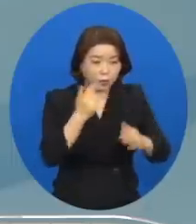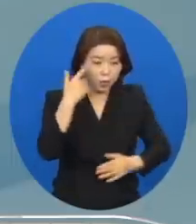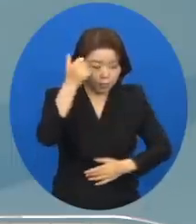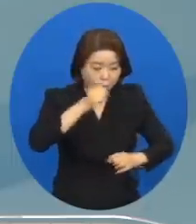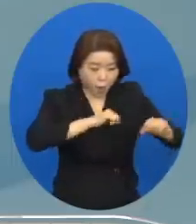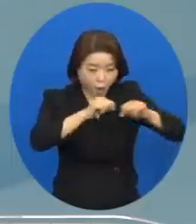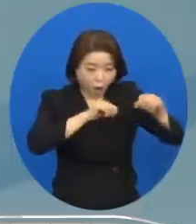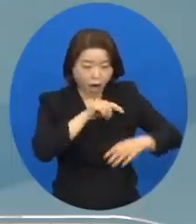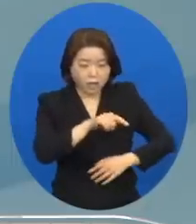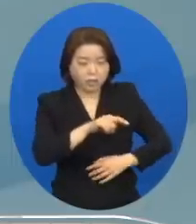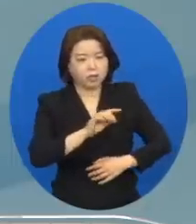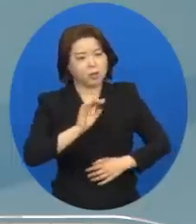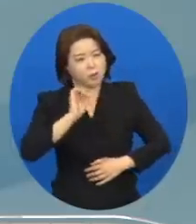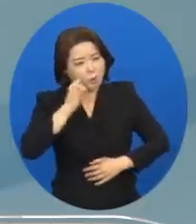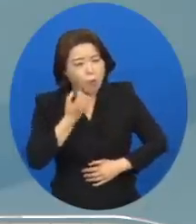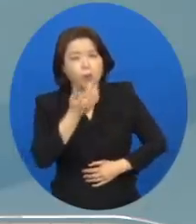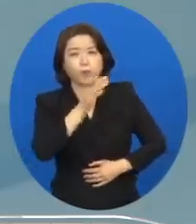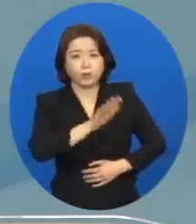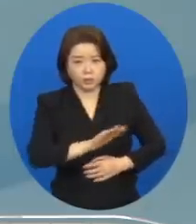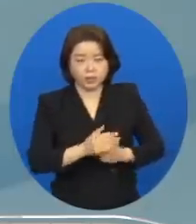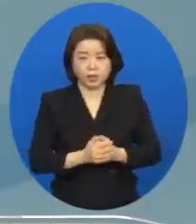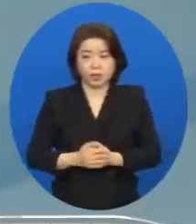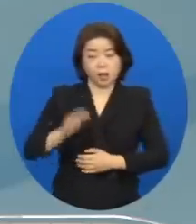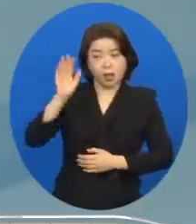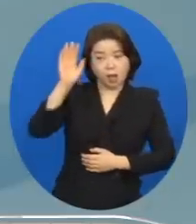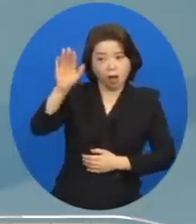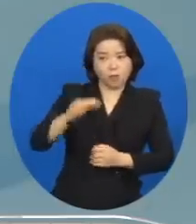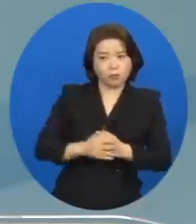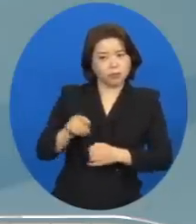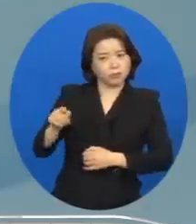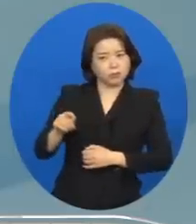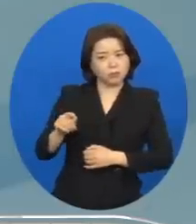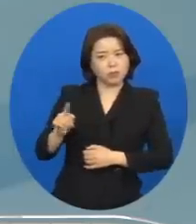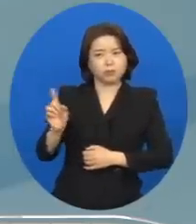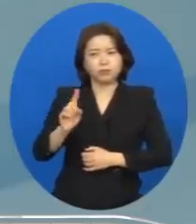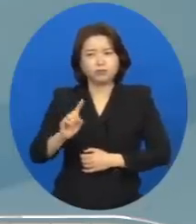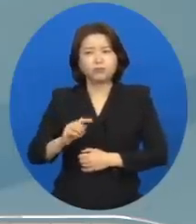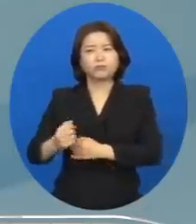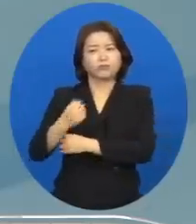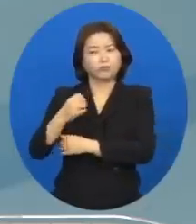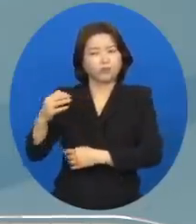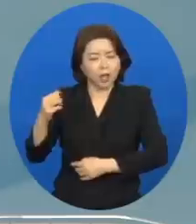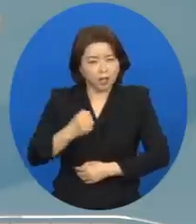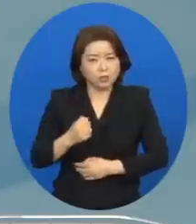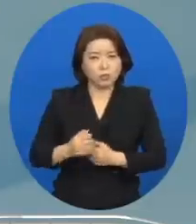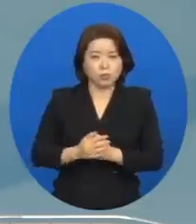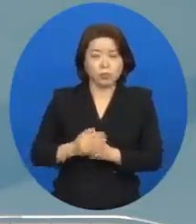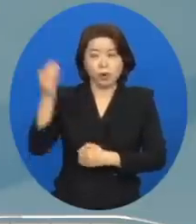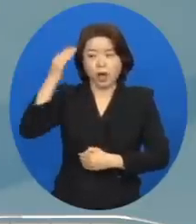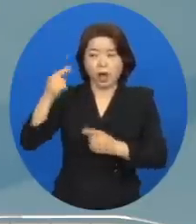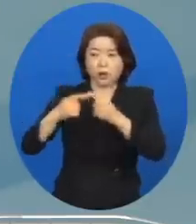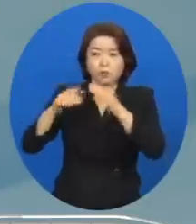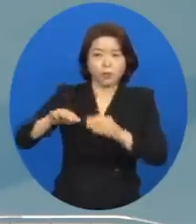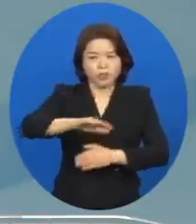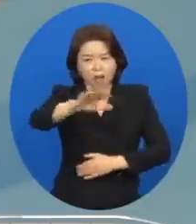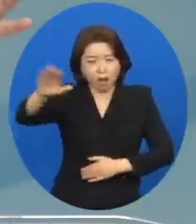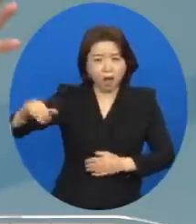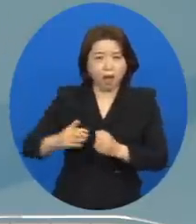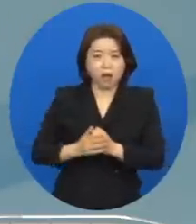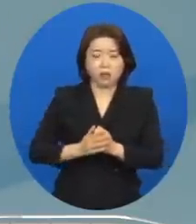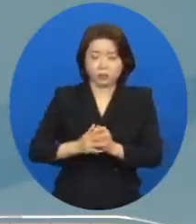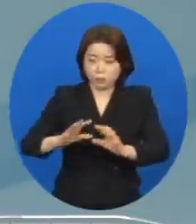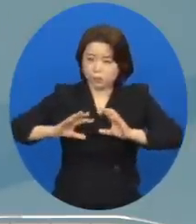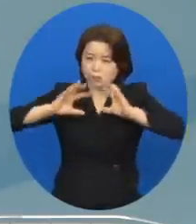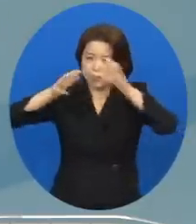이렇게 어려운데 과연 내가 무슨 능력으로 한국교회 전체를 그리고